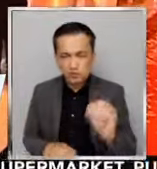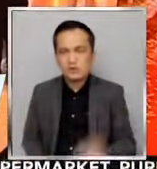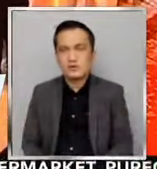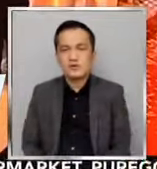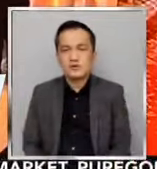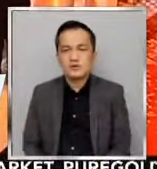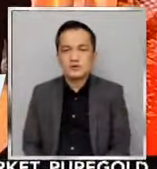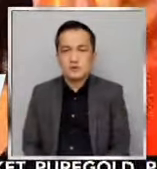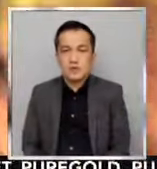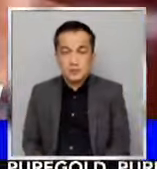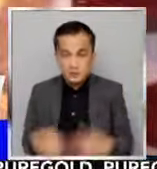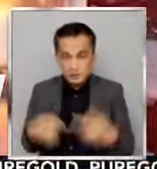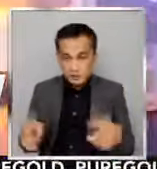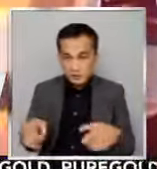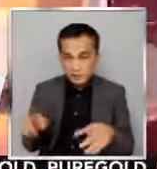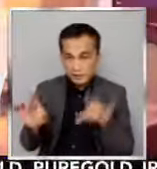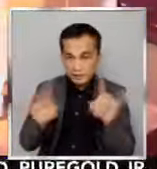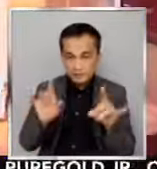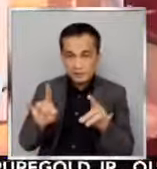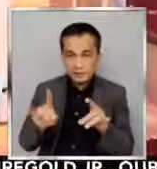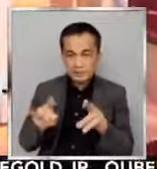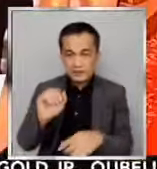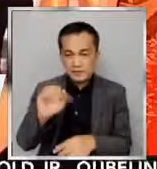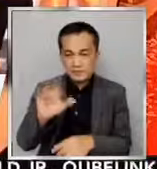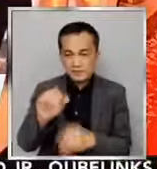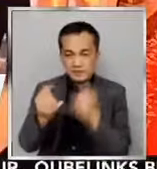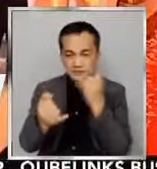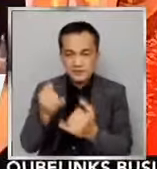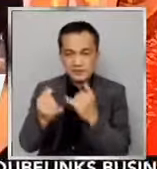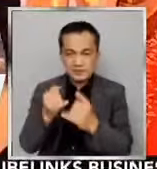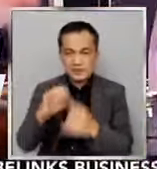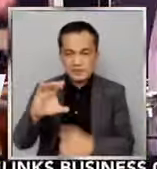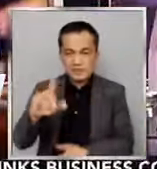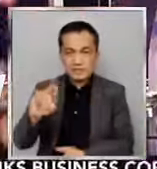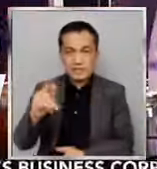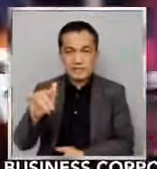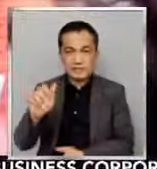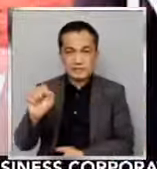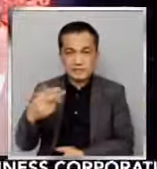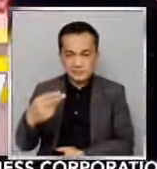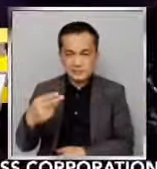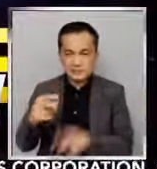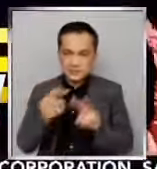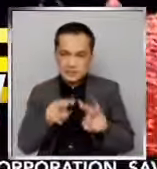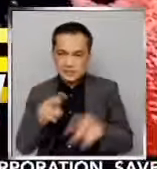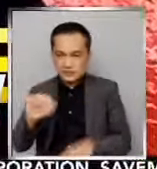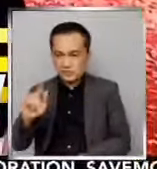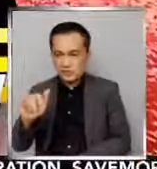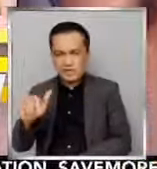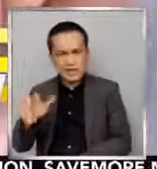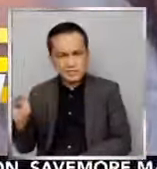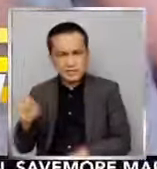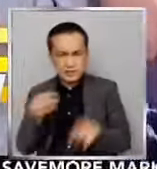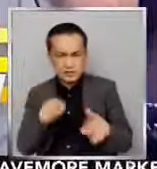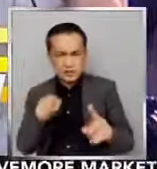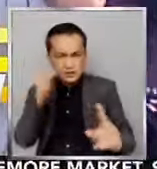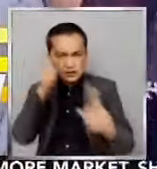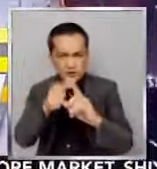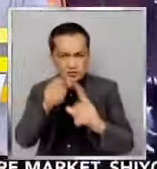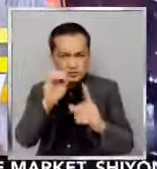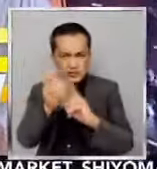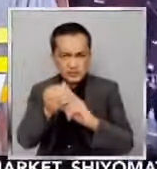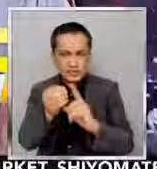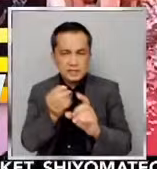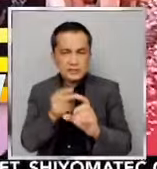Sa pagkakapili naman ng 15 finalists ng The Clash, kitang-kita raw ni Julian ang pagiging goal-oriented ng mga kalahok.